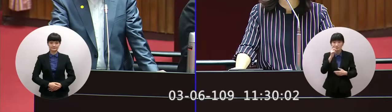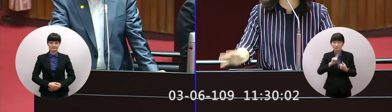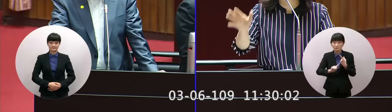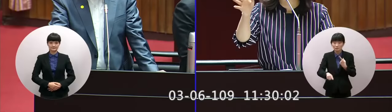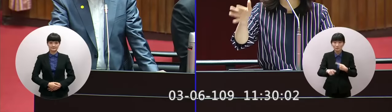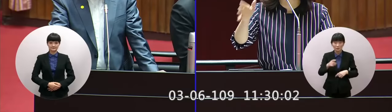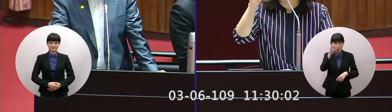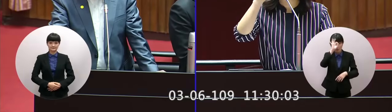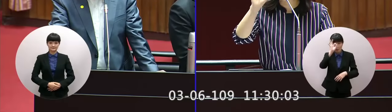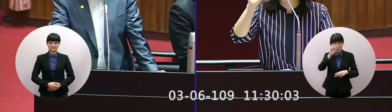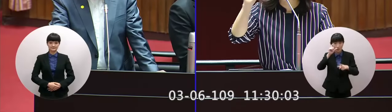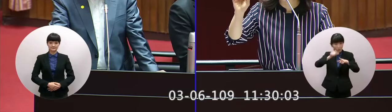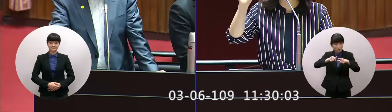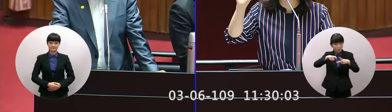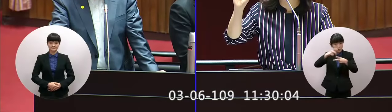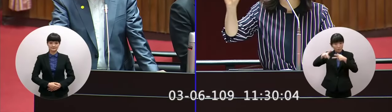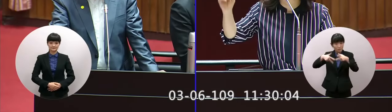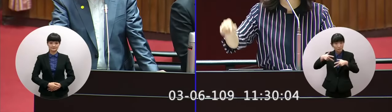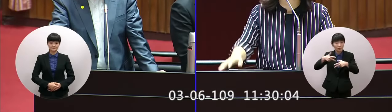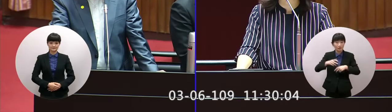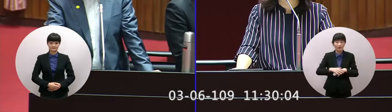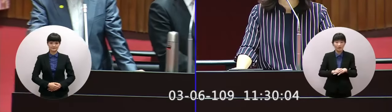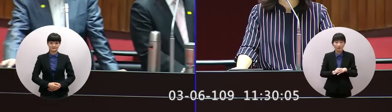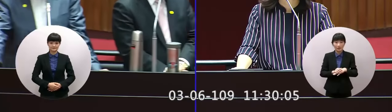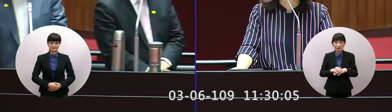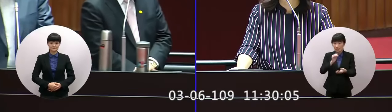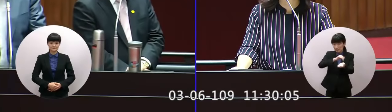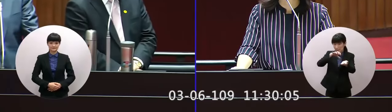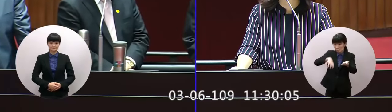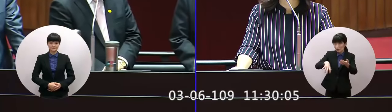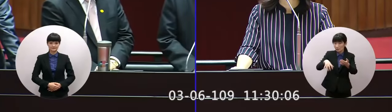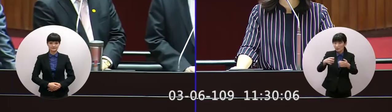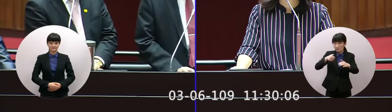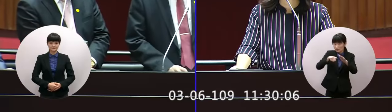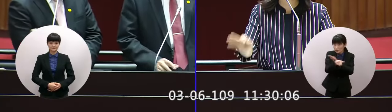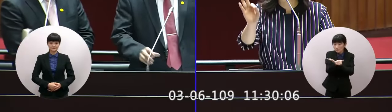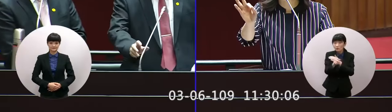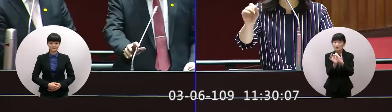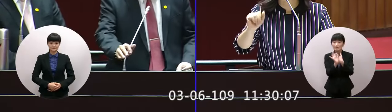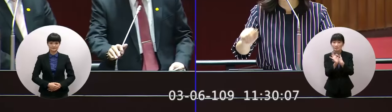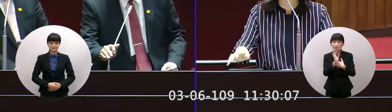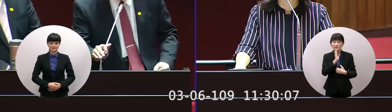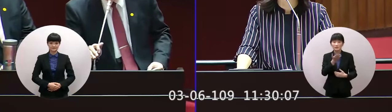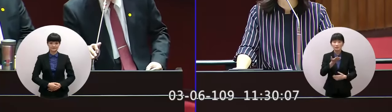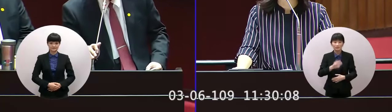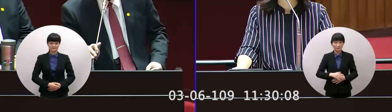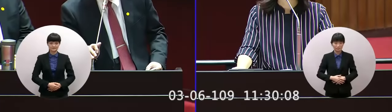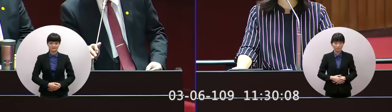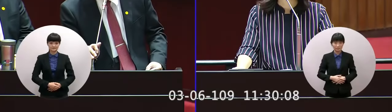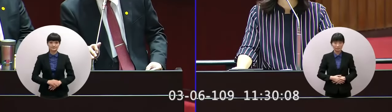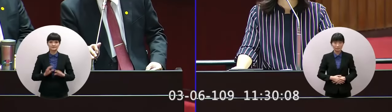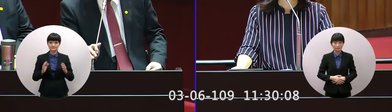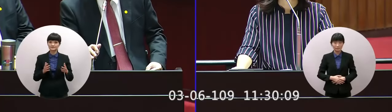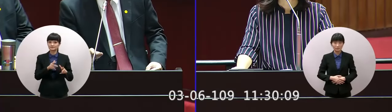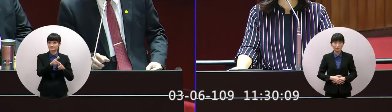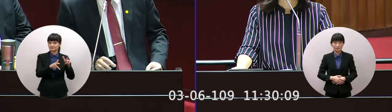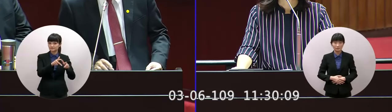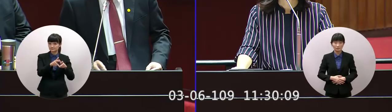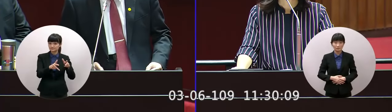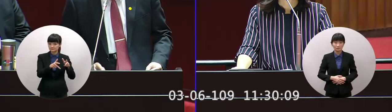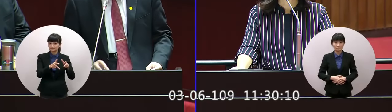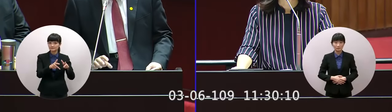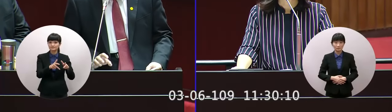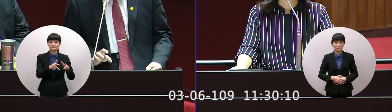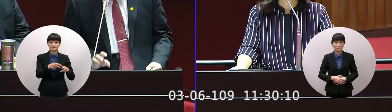经在找厂商要开始快筛要做临床的测试了？要在找厂商了吗？ 大概厂商以